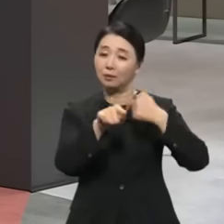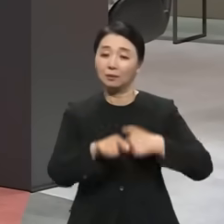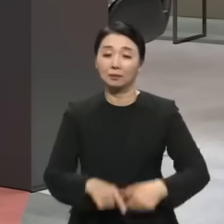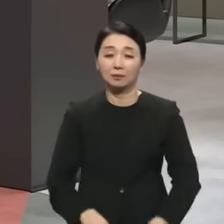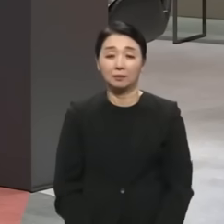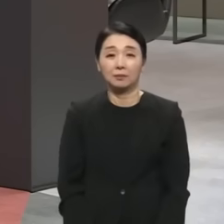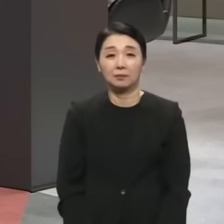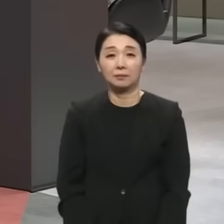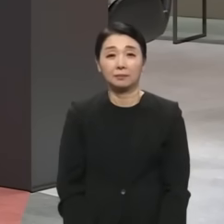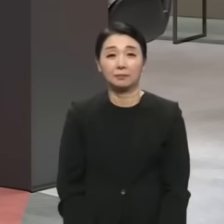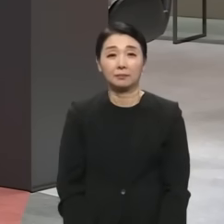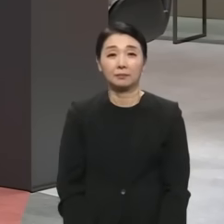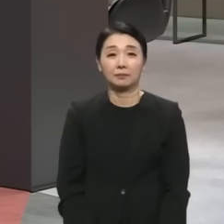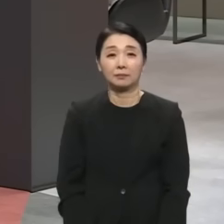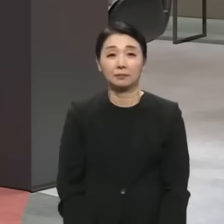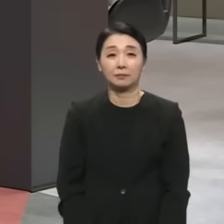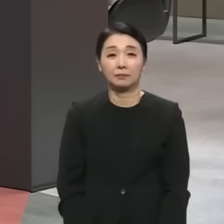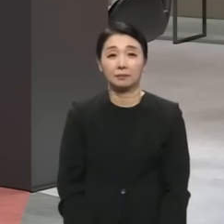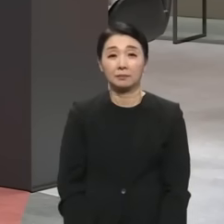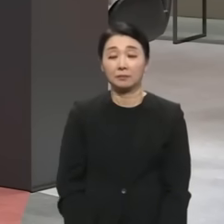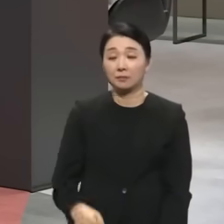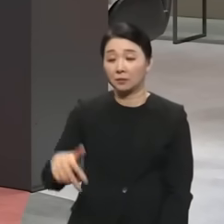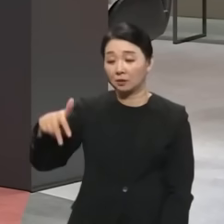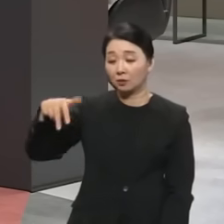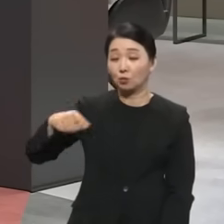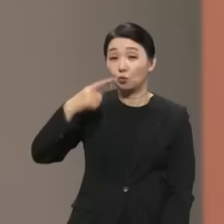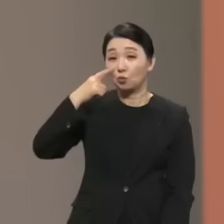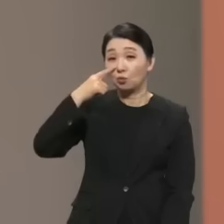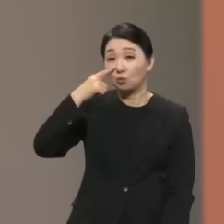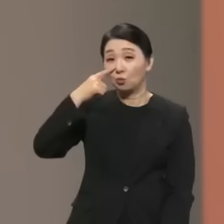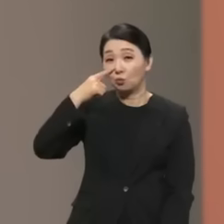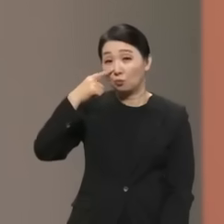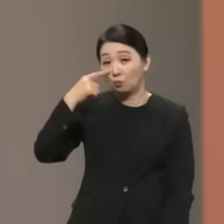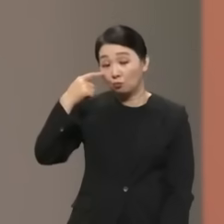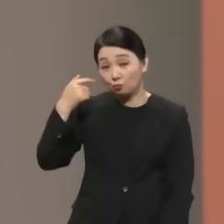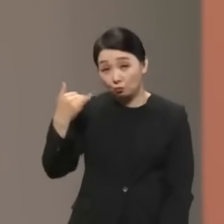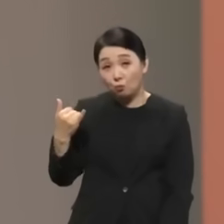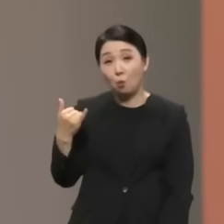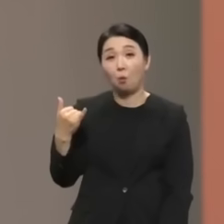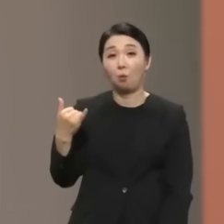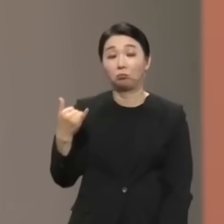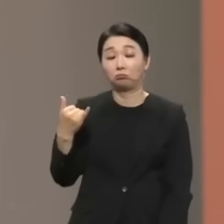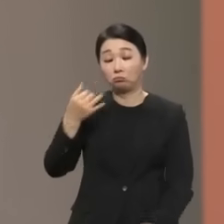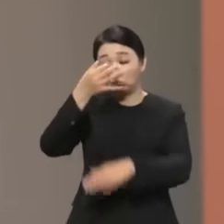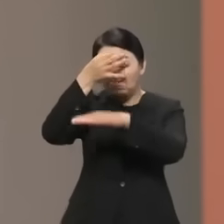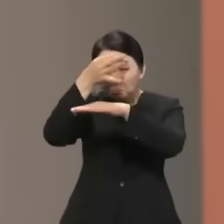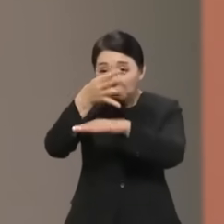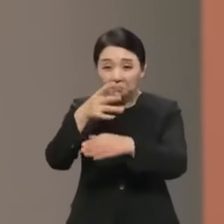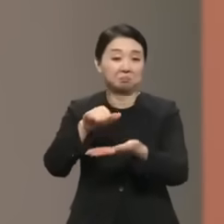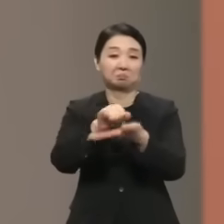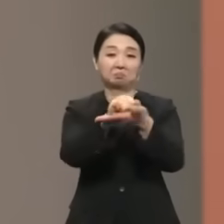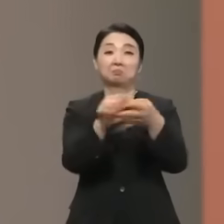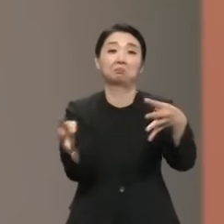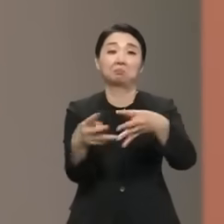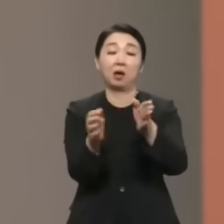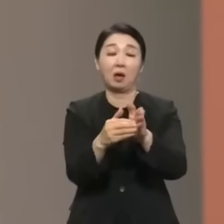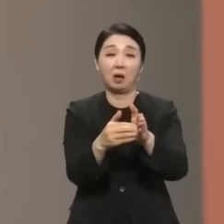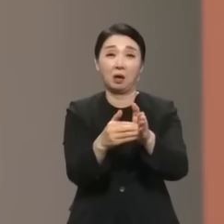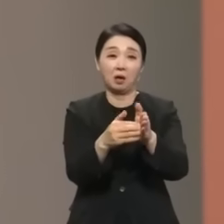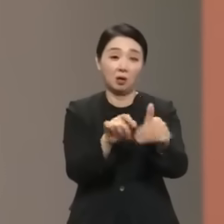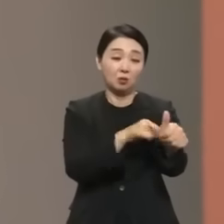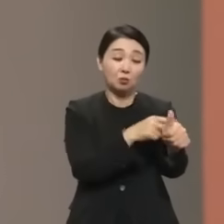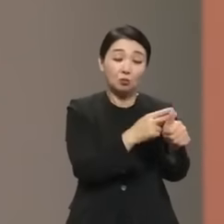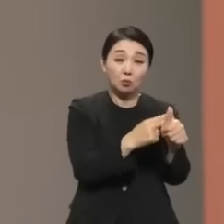거죠 그러니까 한 사람은 지금 주무시는 사과하고 합의를 다 원만히 했다라고 하고 특수교사 예측에서는 사과해야